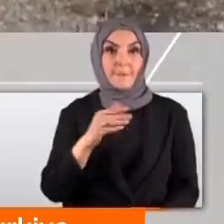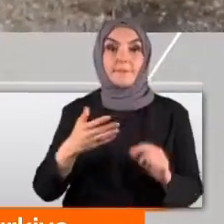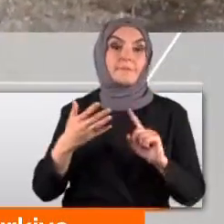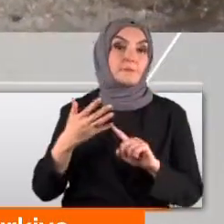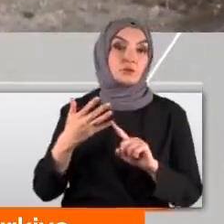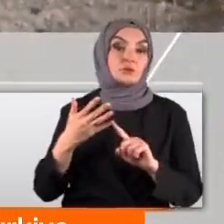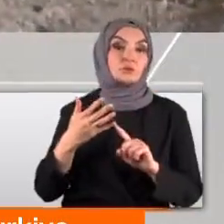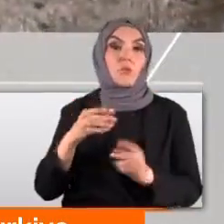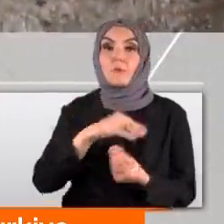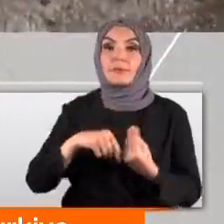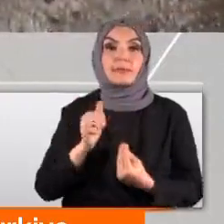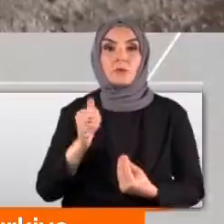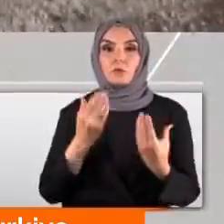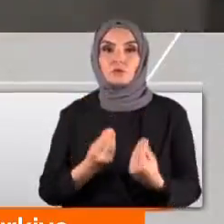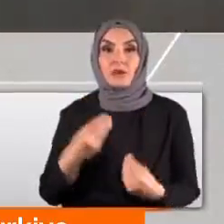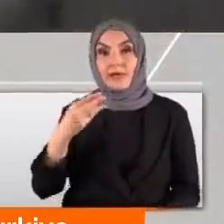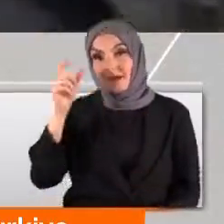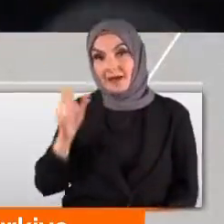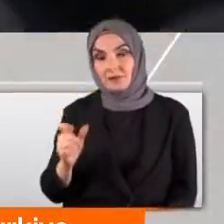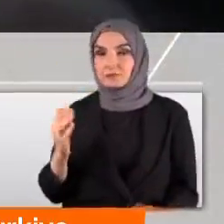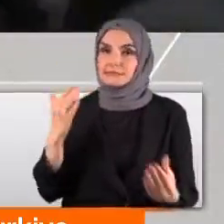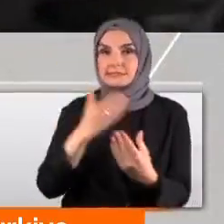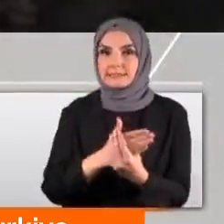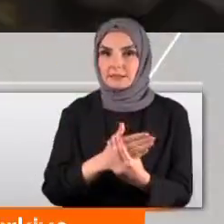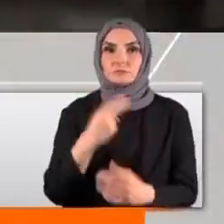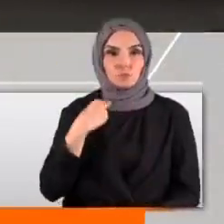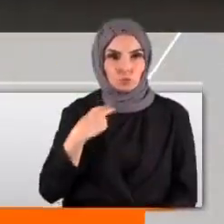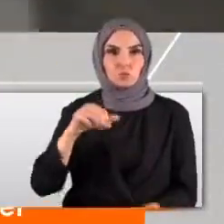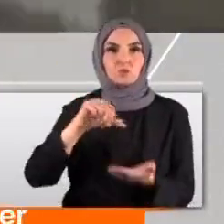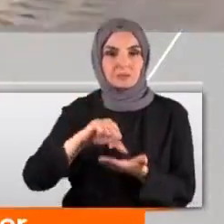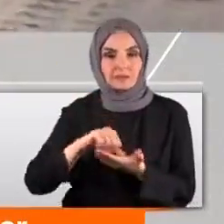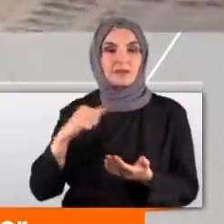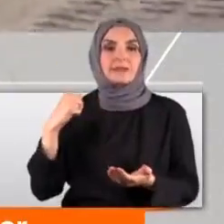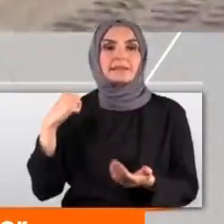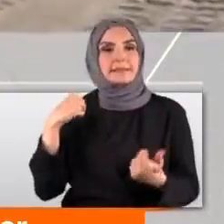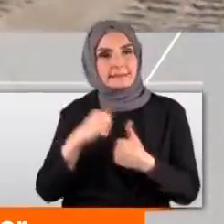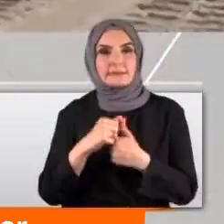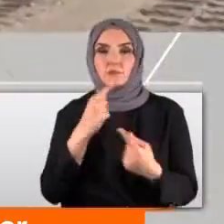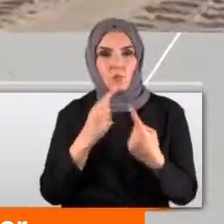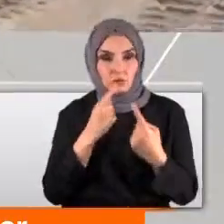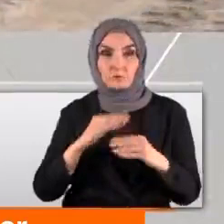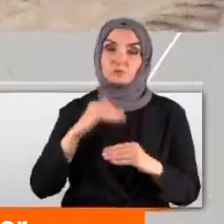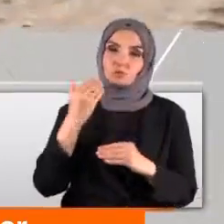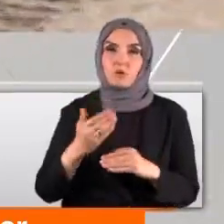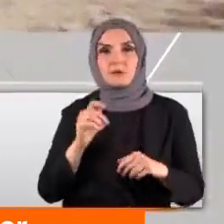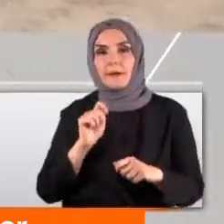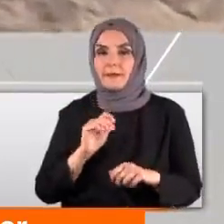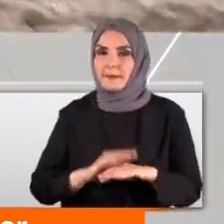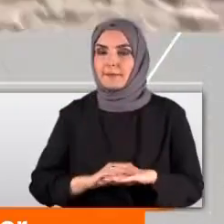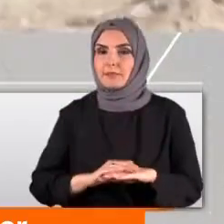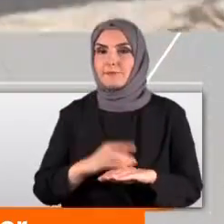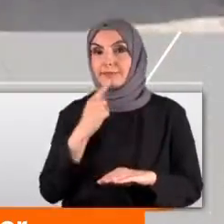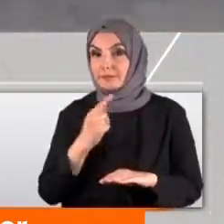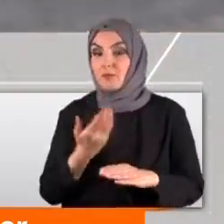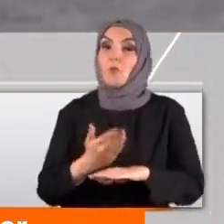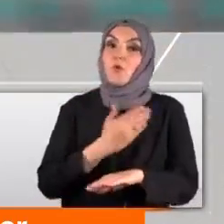Erdoğan gidelim bir Ruslarla bir İranlılarla tekrar konuşalım, ondan sonra yapalım diyebilir. Daha önce